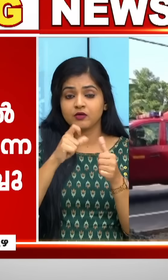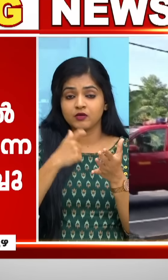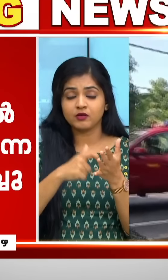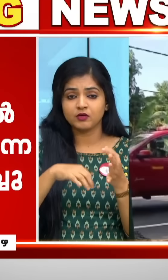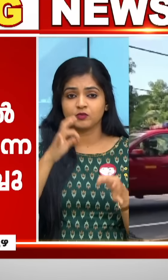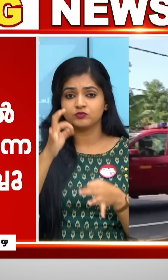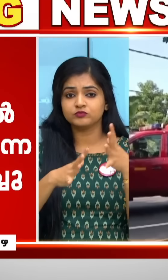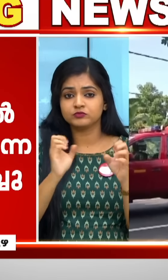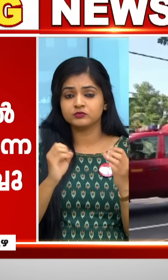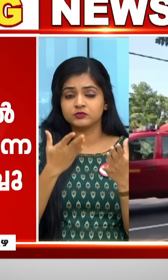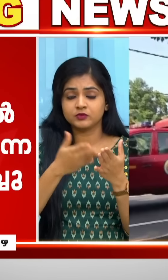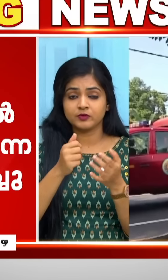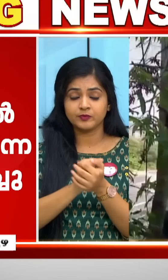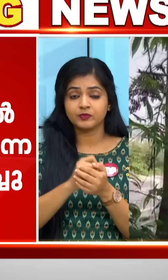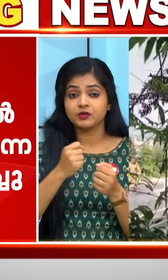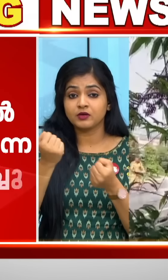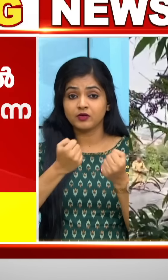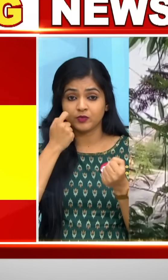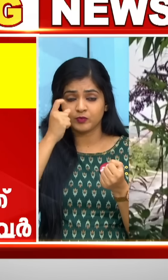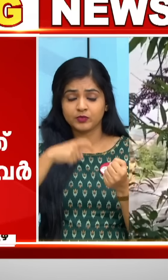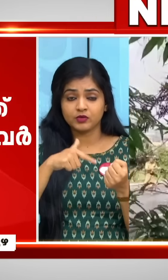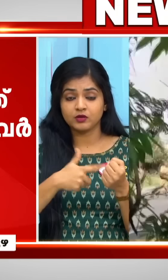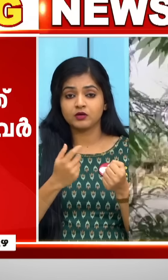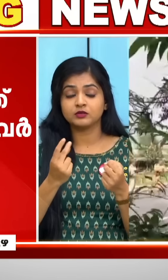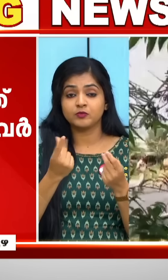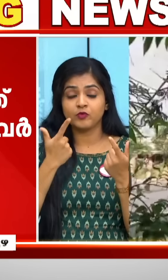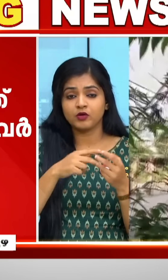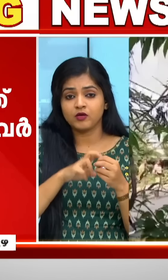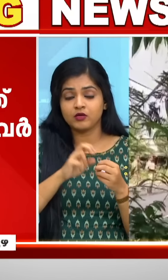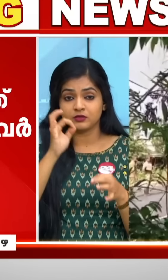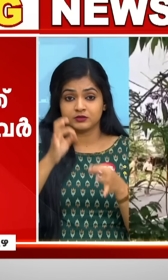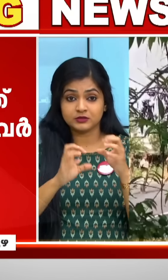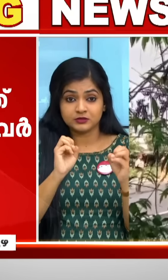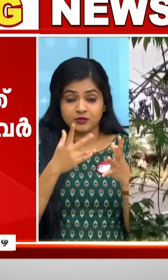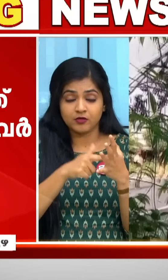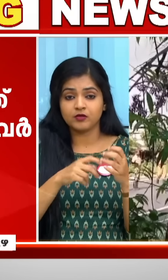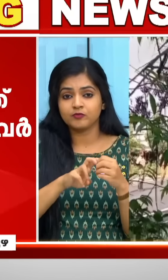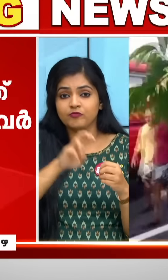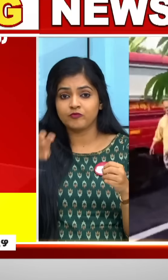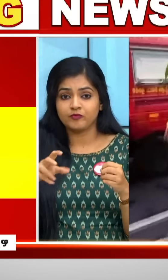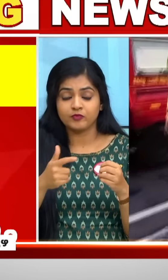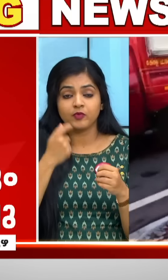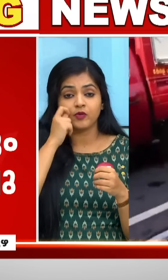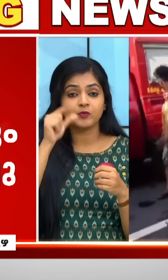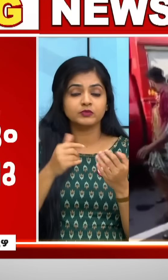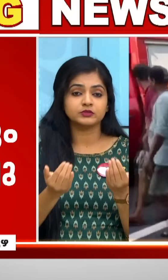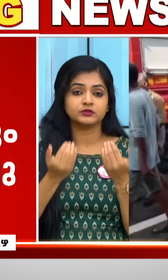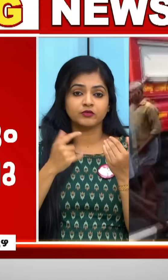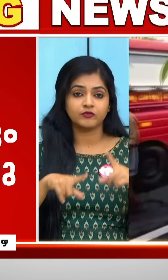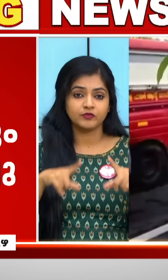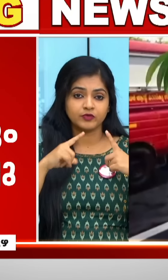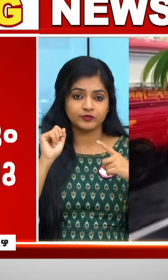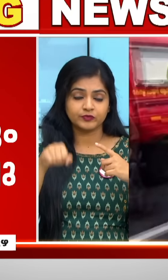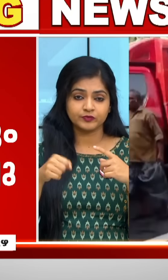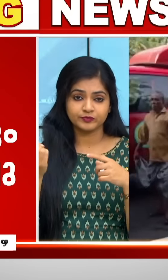പിടിക്കുന്നത്. അവിടെ വെച്ച് തന്നെ ഈ ഡ്രൈവർക്ക് ഇറങ്ങാൻ സാധിച്ചത്, തീ പടരുന്ന സമയത്ത് തന്നെ ഇറങ്ങാൻ സാധിച്ചത് കൊണ്ട് ഡ്രൈവർ രക്ഷപ്പെട്ടു എന്ന് പറയാം